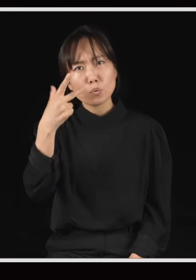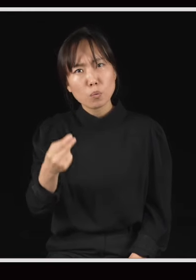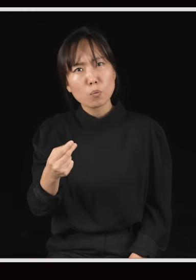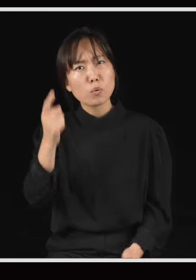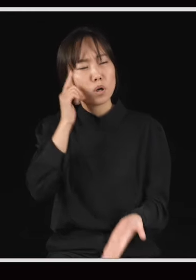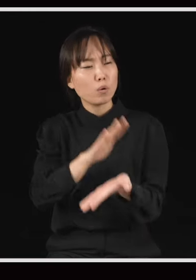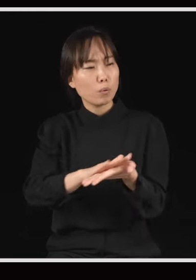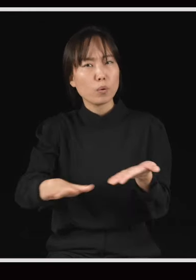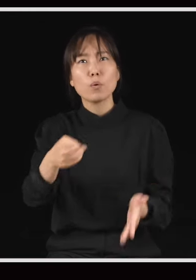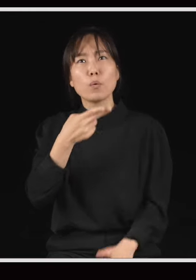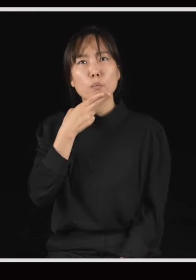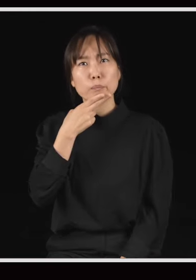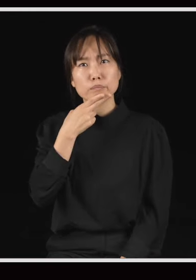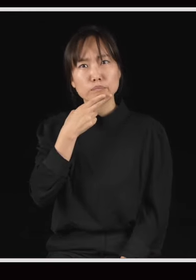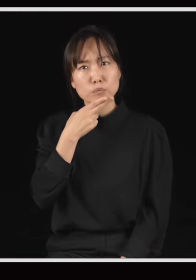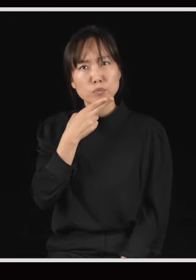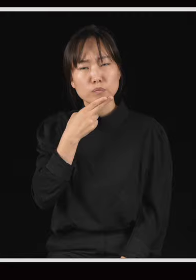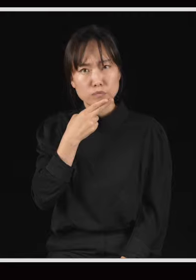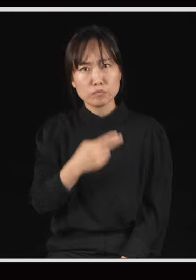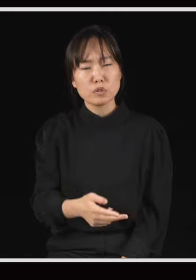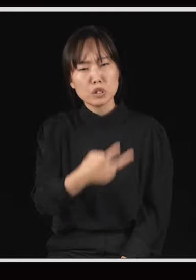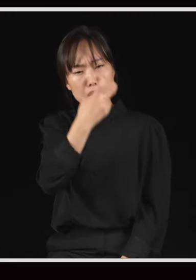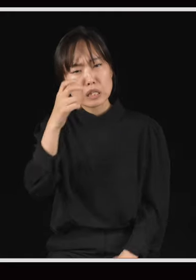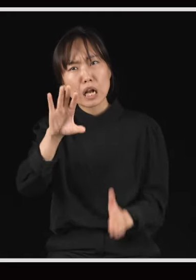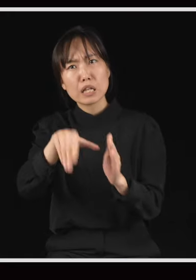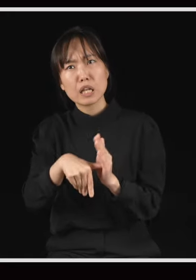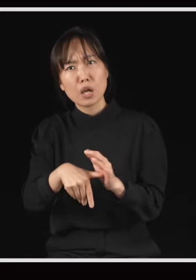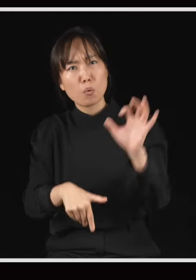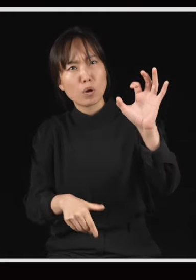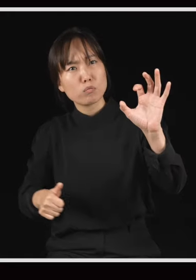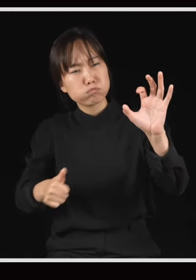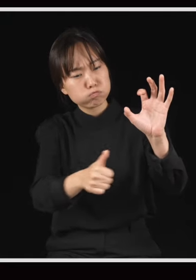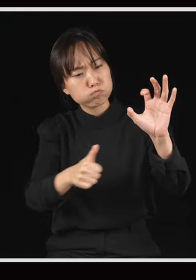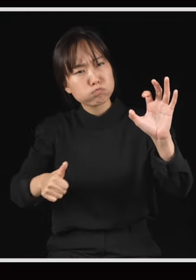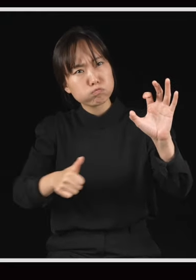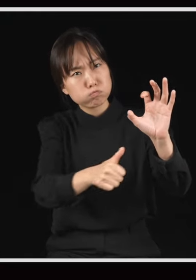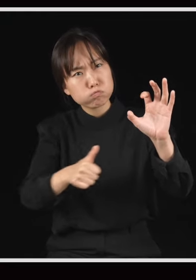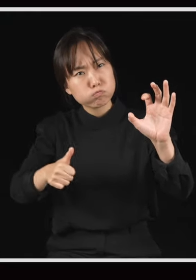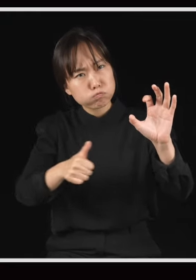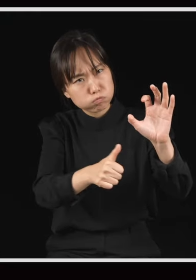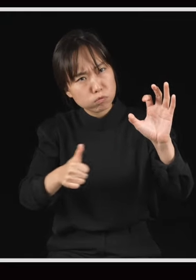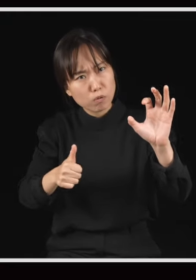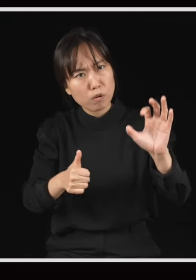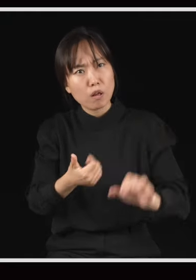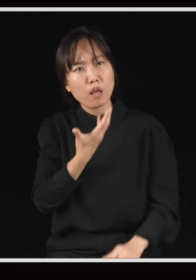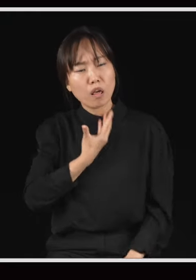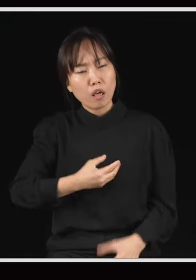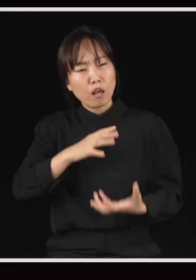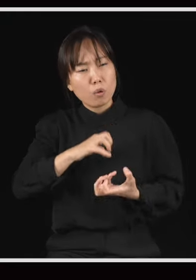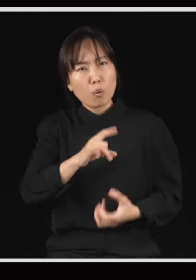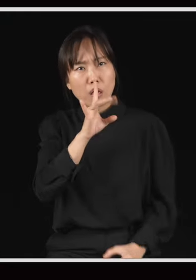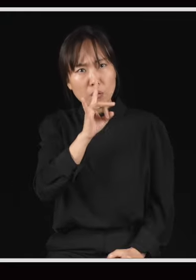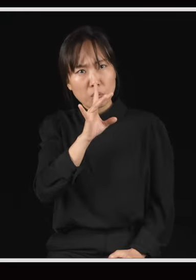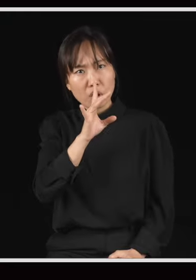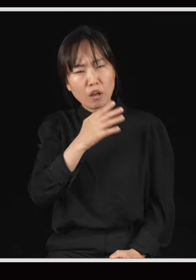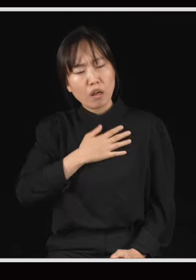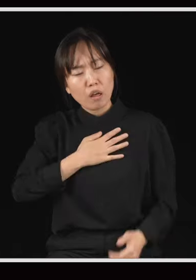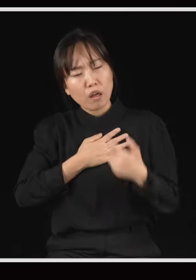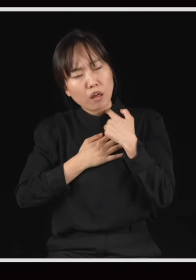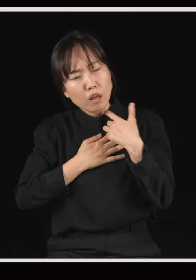배뇨 배변이 안 됩니다. 밤에 소변을 보러 3번씩 하시고 변비가 생기고 소화가 안 돼서 위식도 역류 증세가